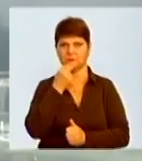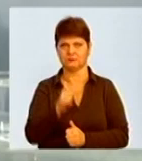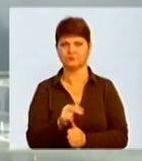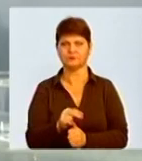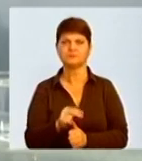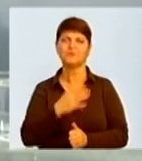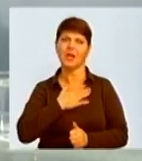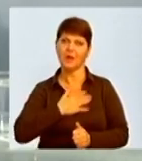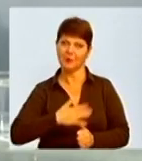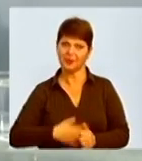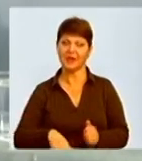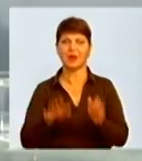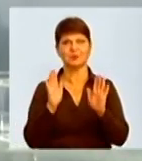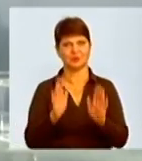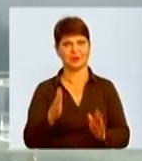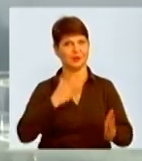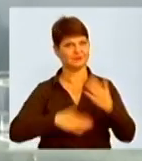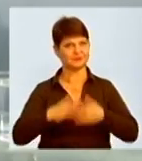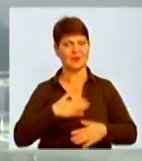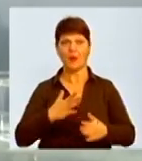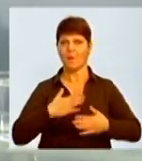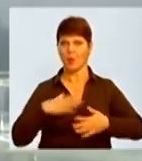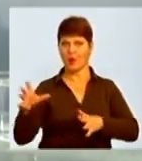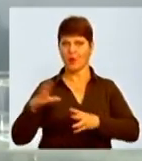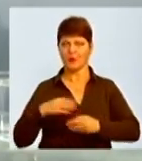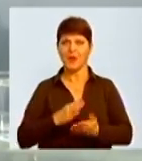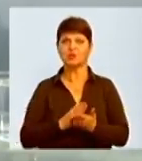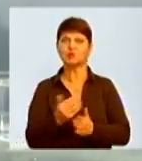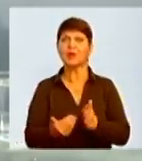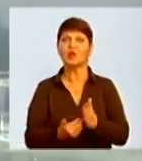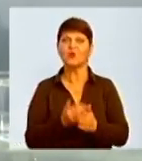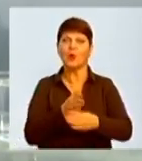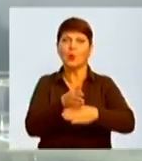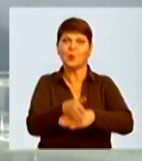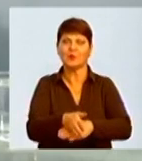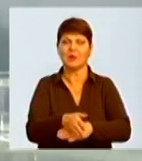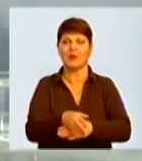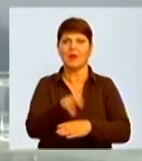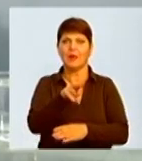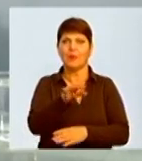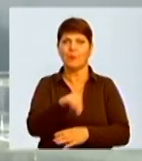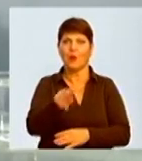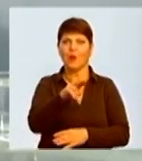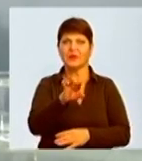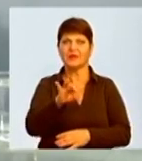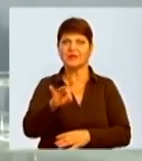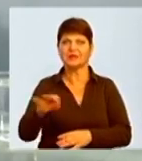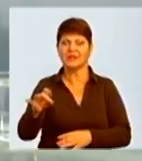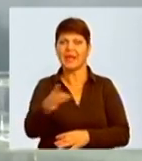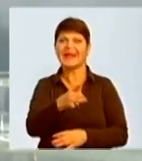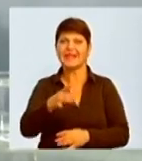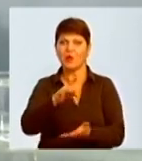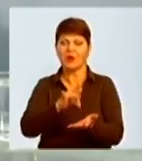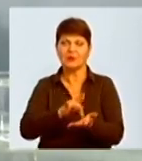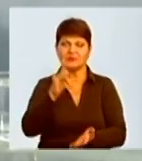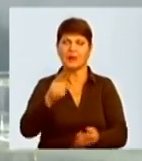Приємно, хоча б це тішить. Мої колеги із служби новин побували, власне, в Подільському регіональному центрі онкології та поспілкувалися з